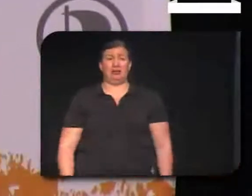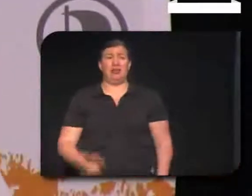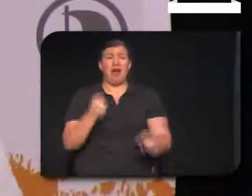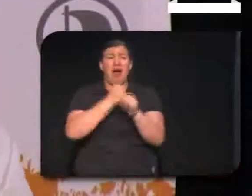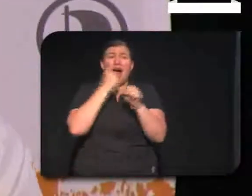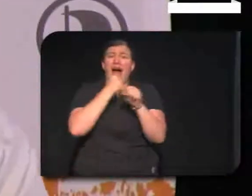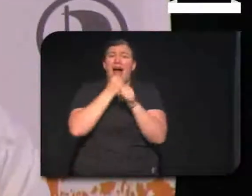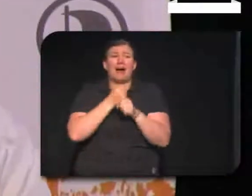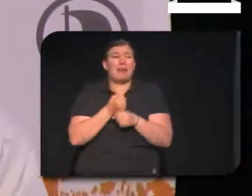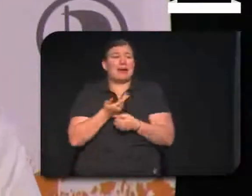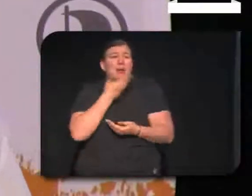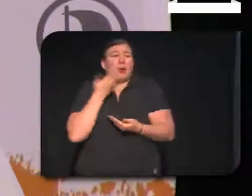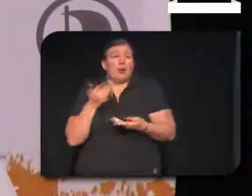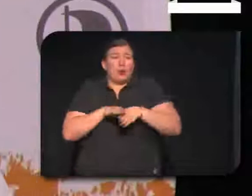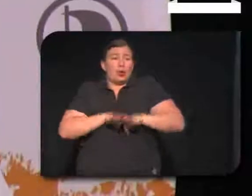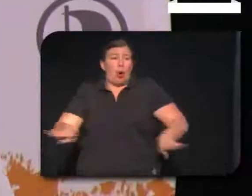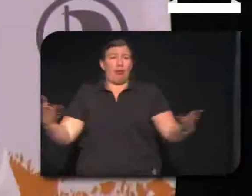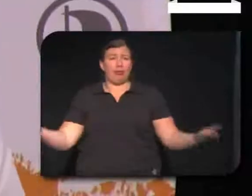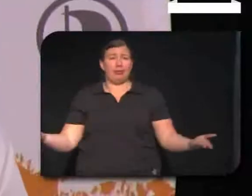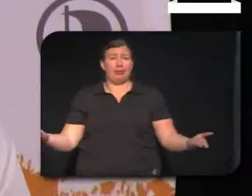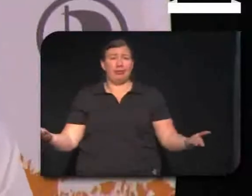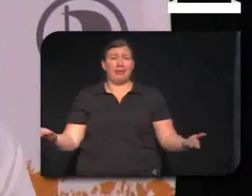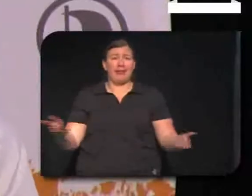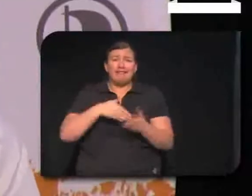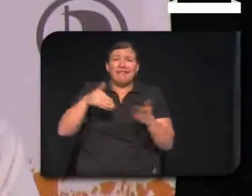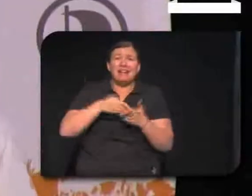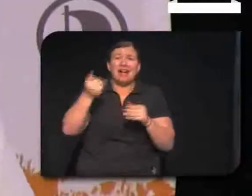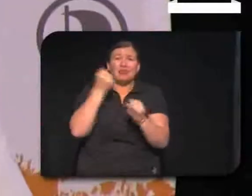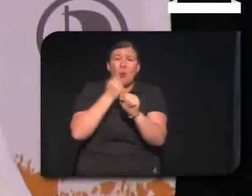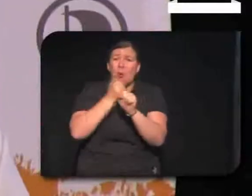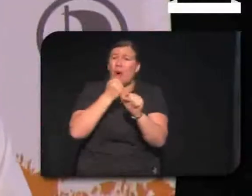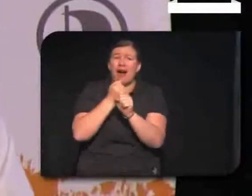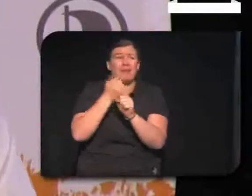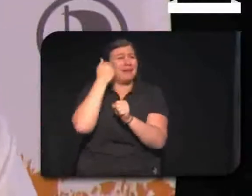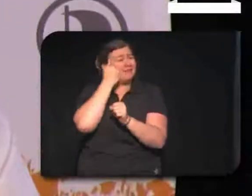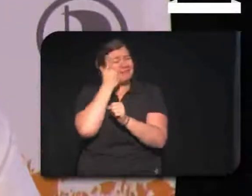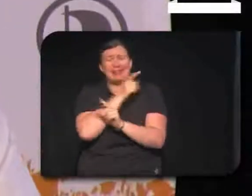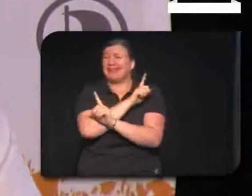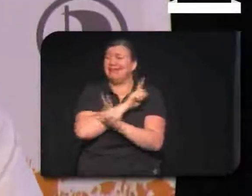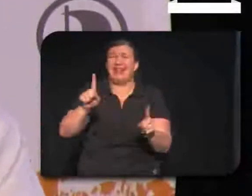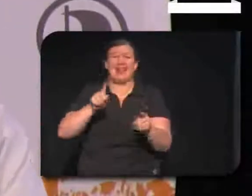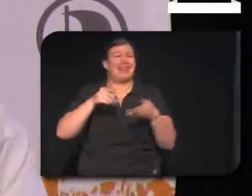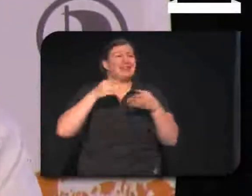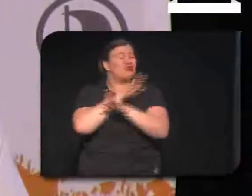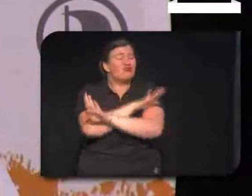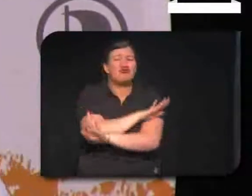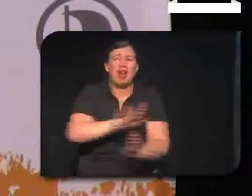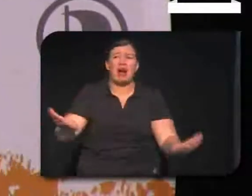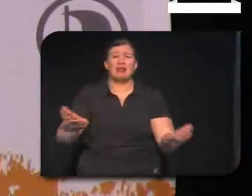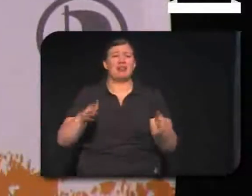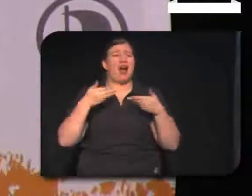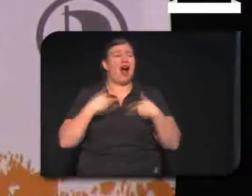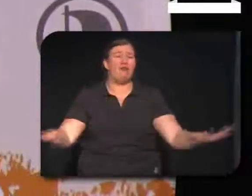Liebe SPD hören sie auf damit lassen sie es einfach sein